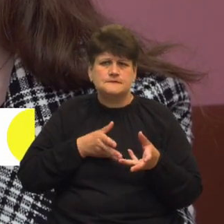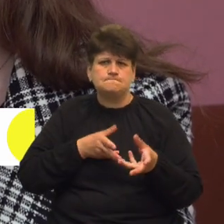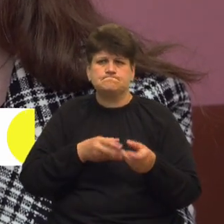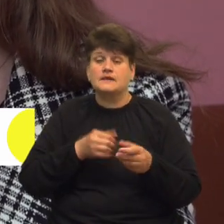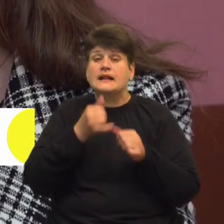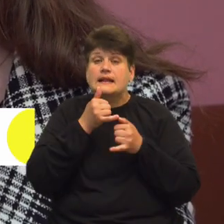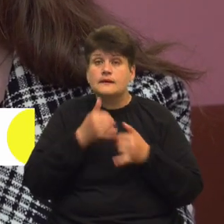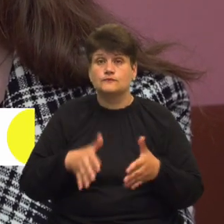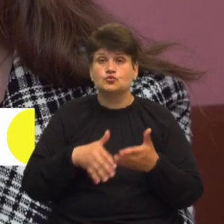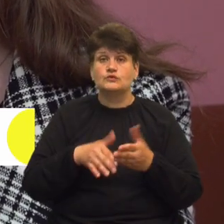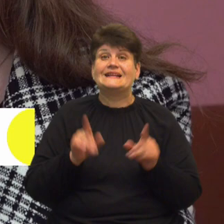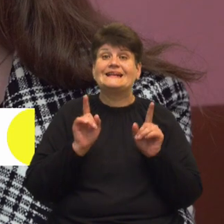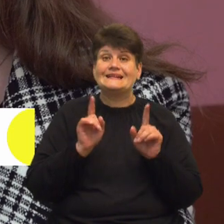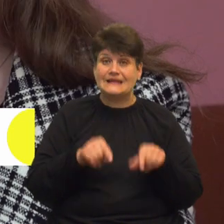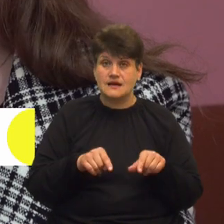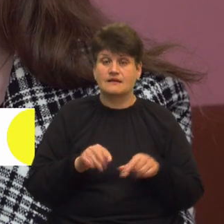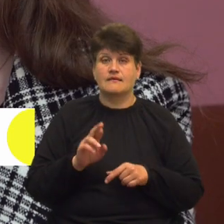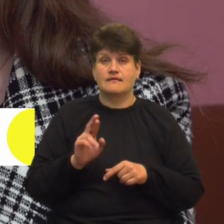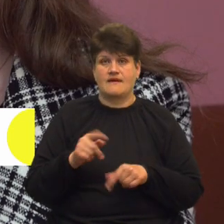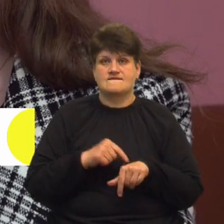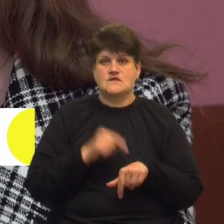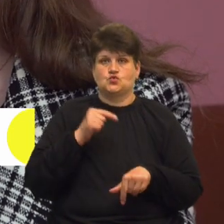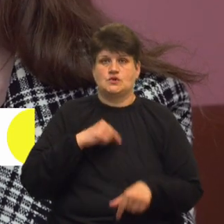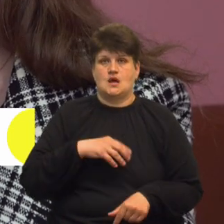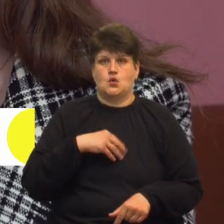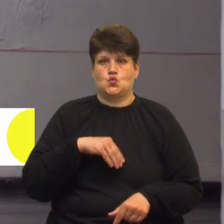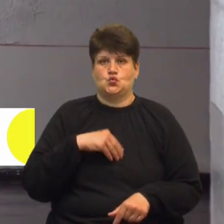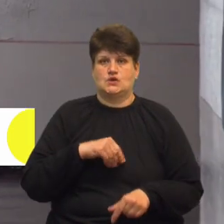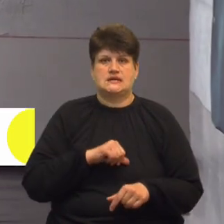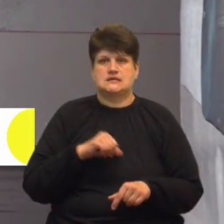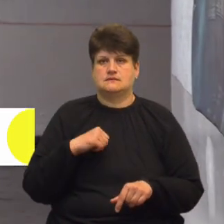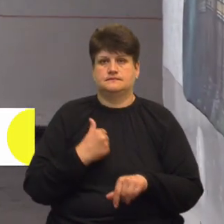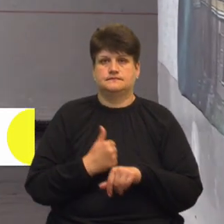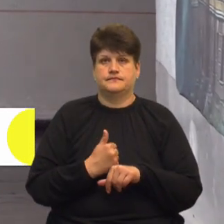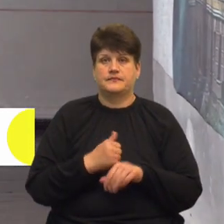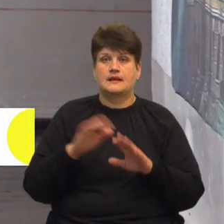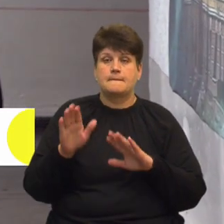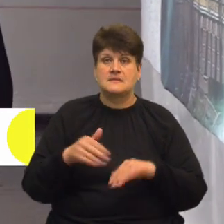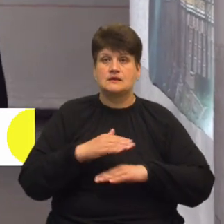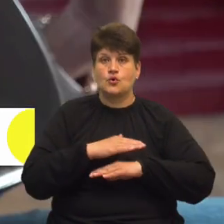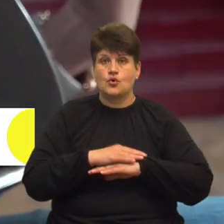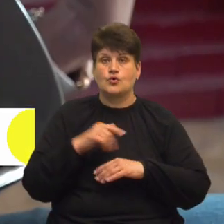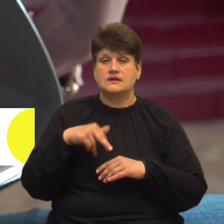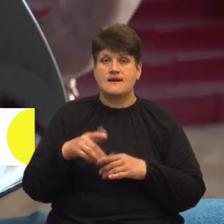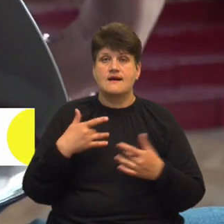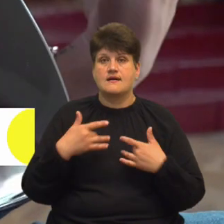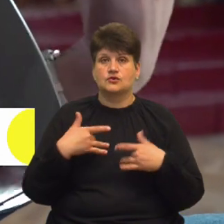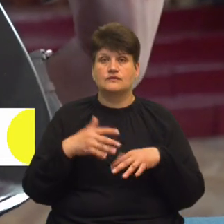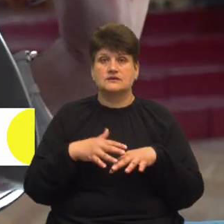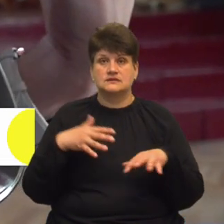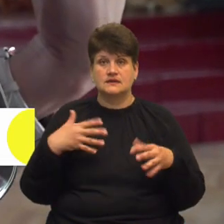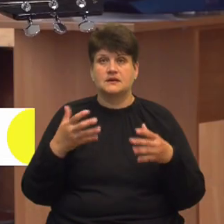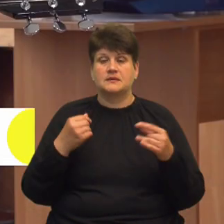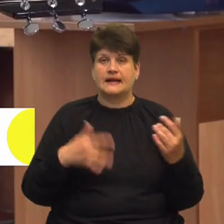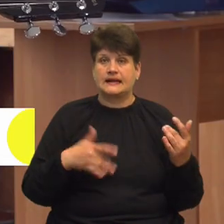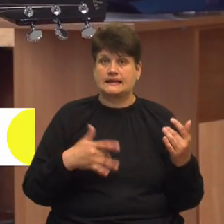можуть допомогти так, як відчуття душею. То найголовніше. Після уроку Вікторія йде до актової зали та бере до рук